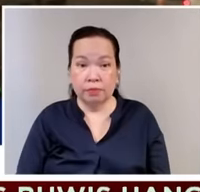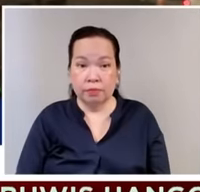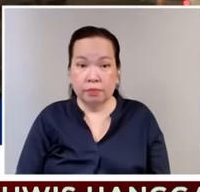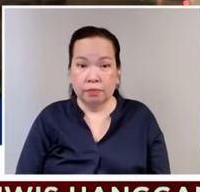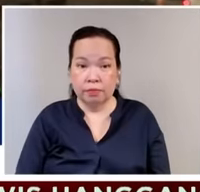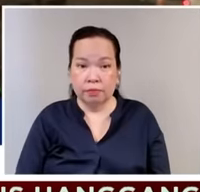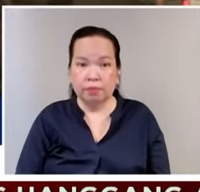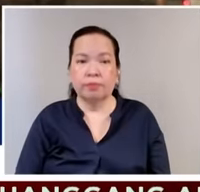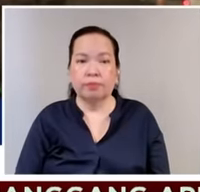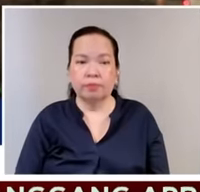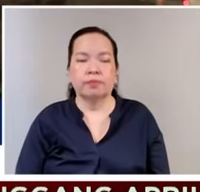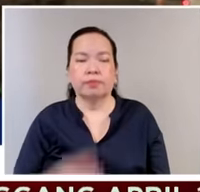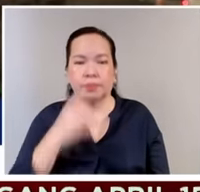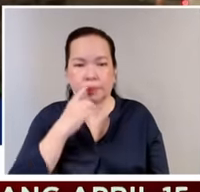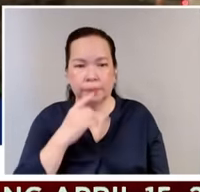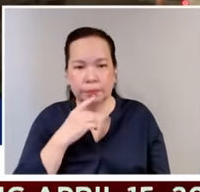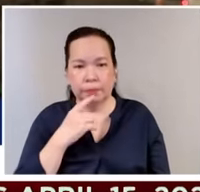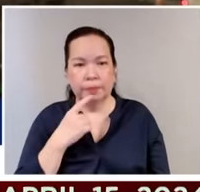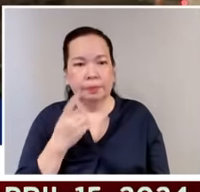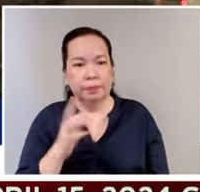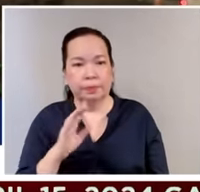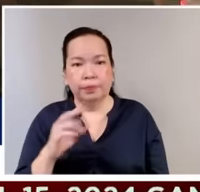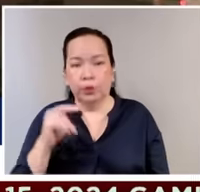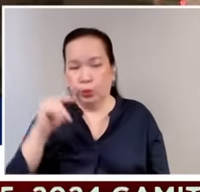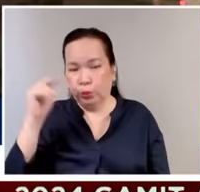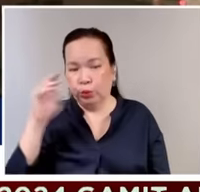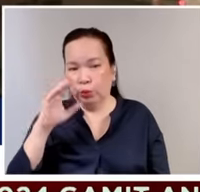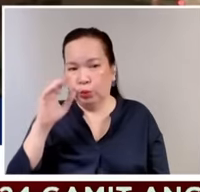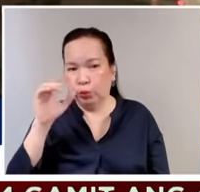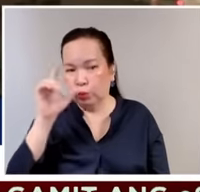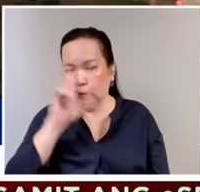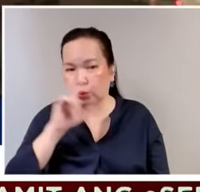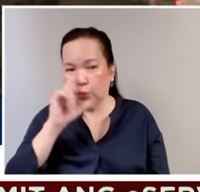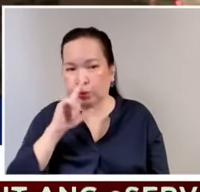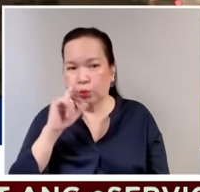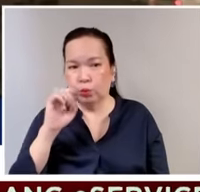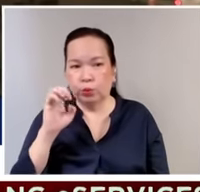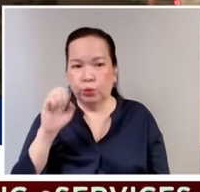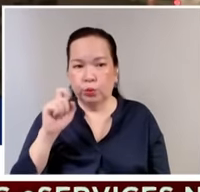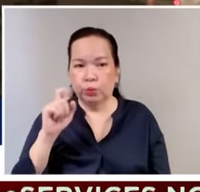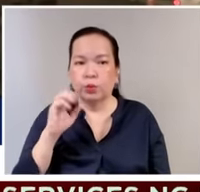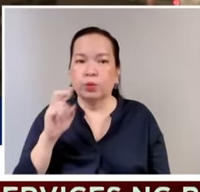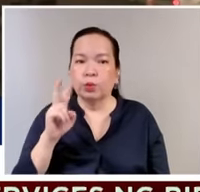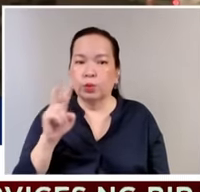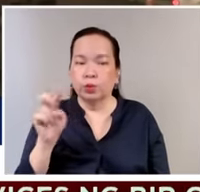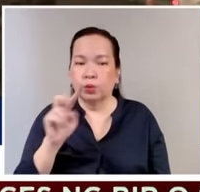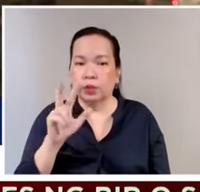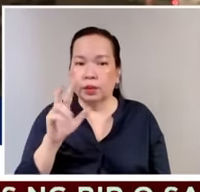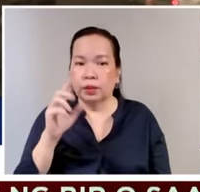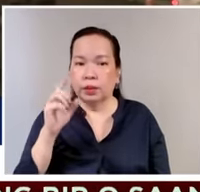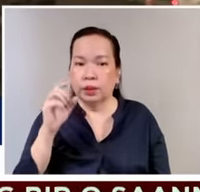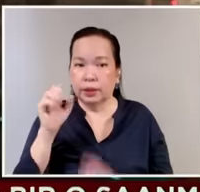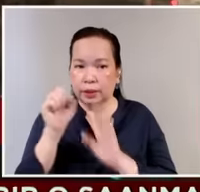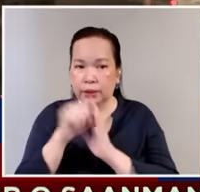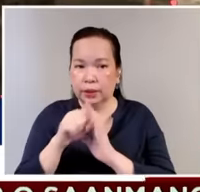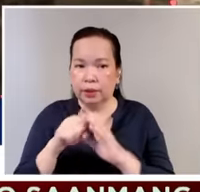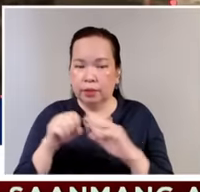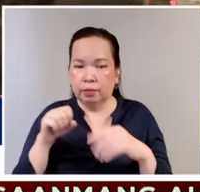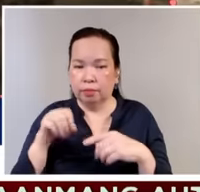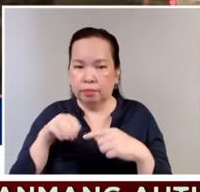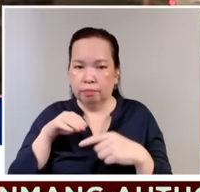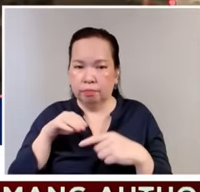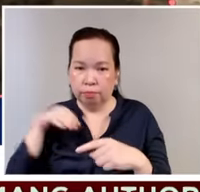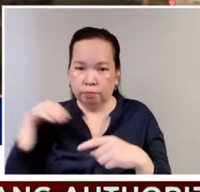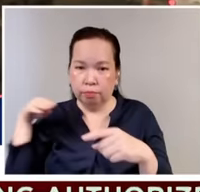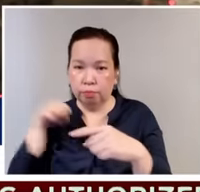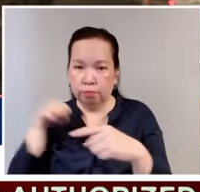Zen, ang sabi ng pamunuan ng North Luzon Expressway, nasa 2 to 3 seconds lamang ang kakailanganin ng mga sasakyan na naka-RFID na.